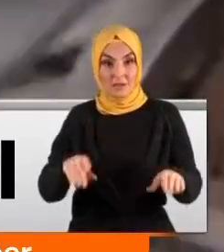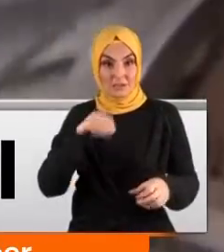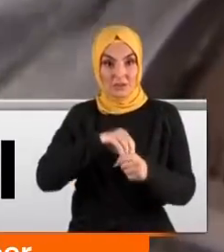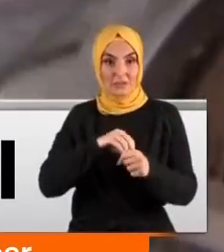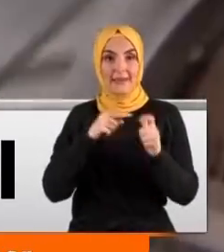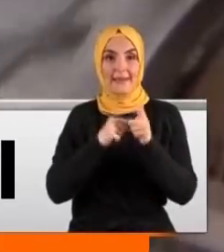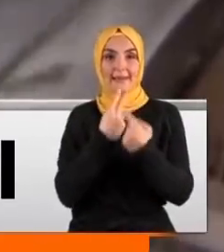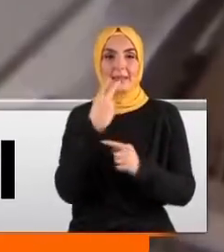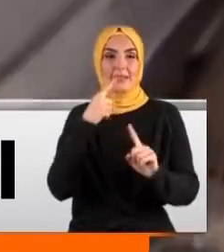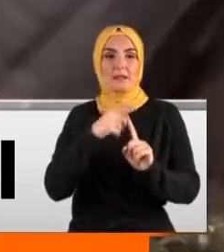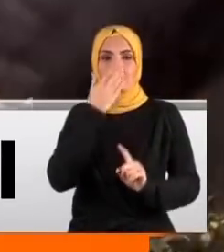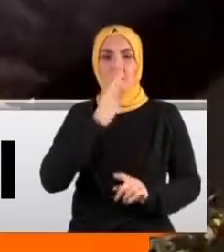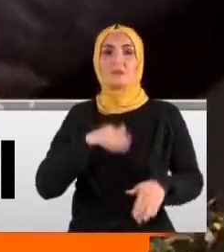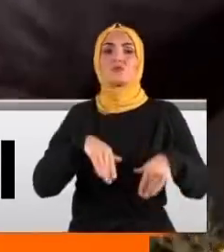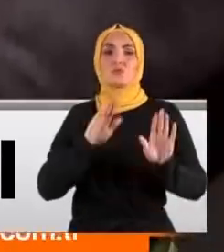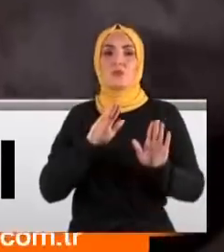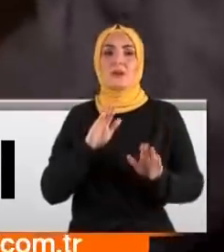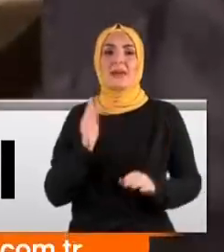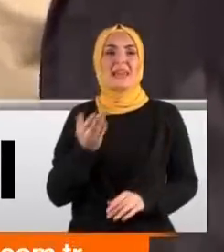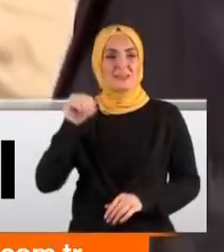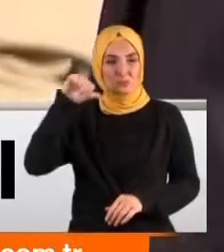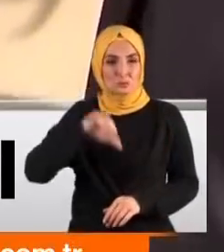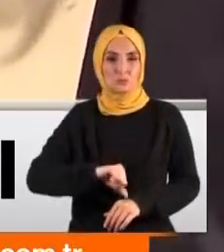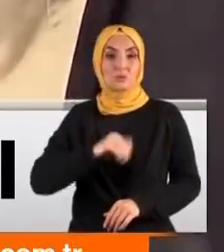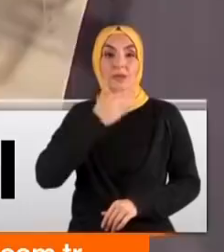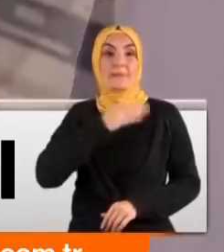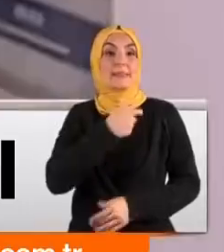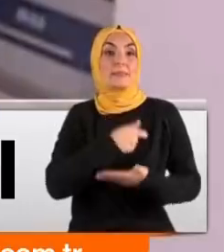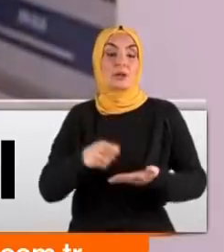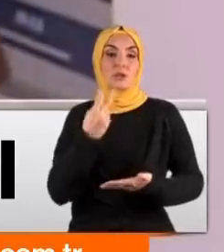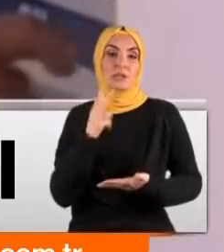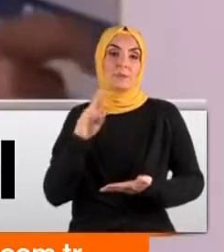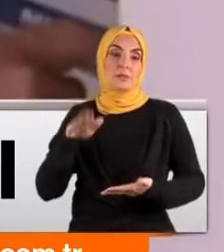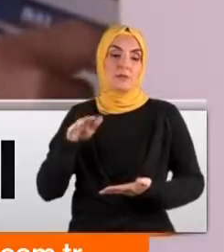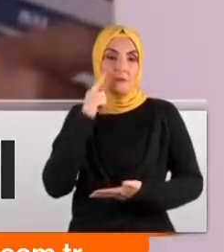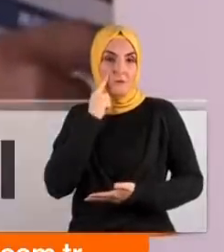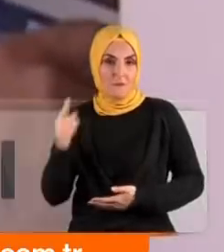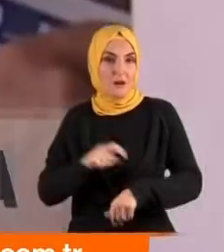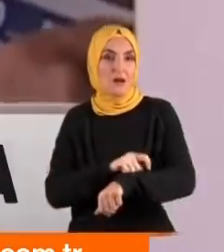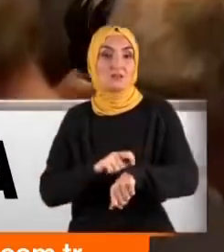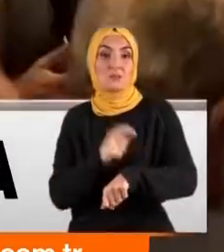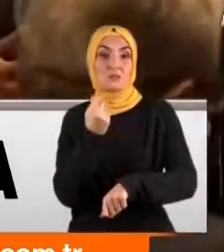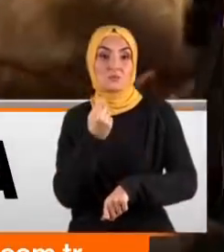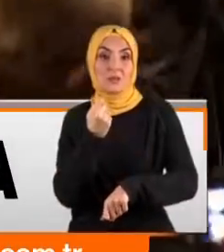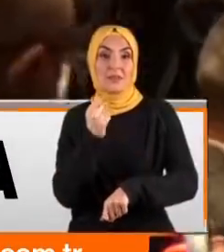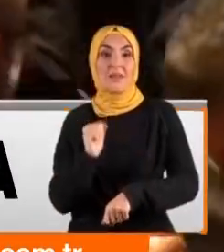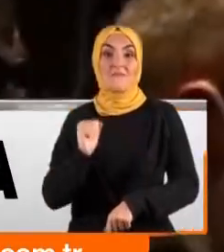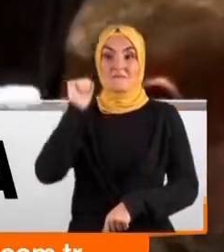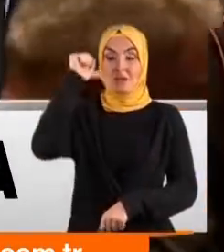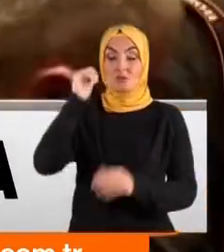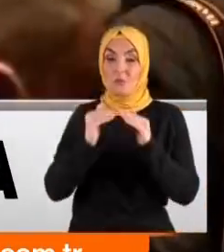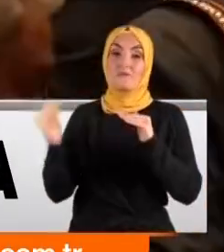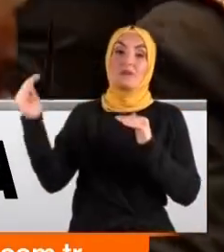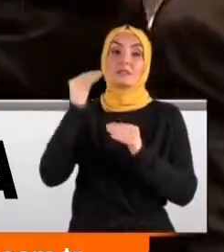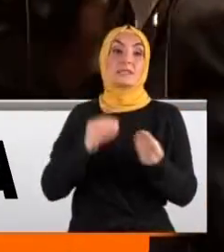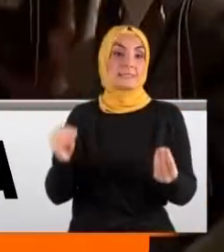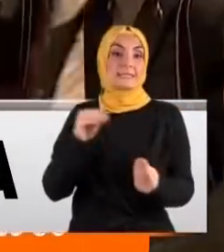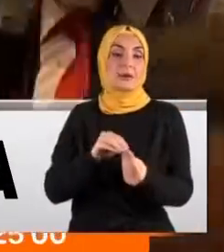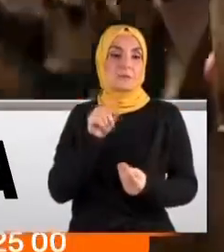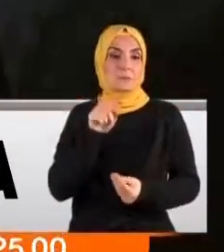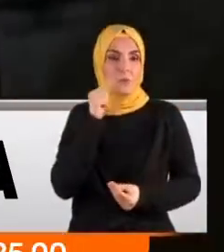En düşük emekli maaşının 2000 lira olması, asgari ücrete enflasyonun üzerinde zam yapılması da Cumhurbaşkanı Erdoğan'ın